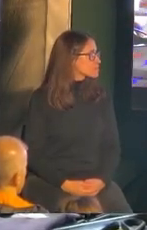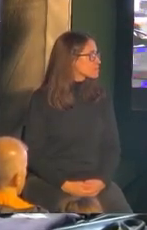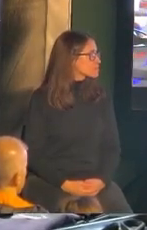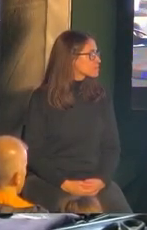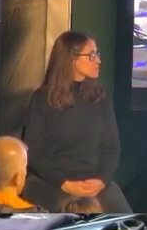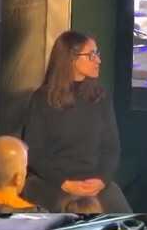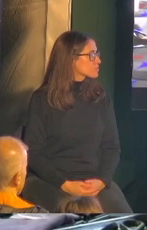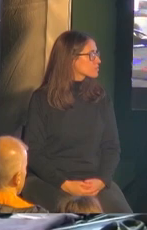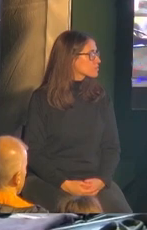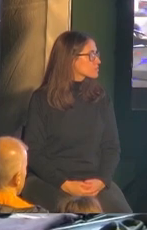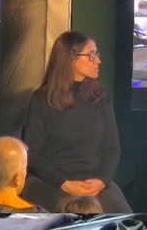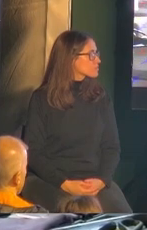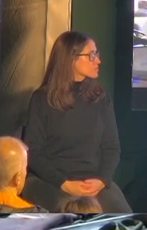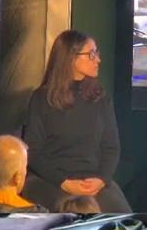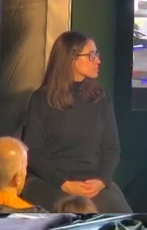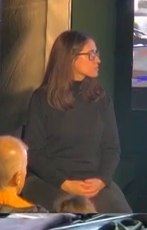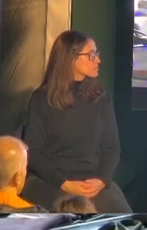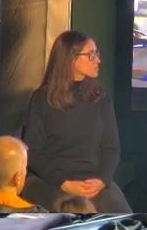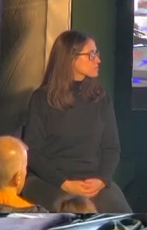I ja està.